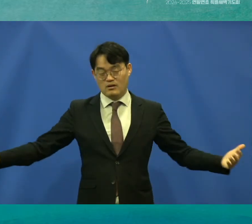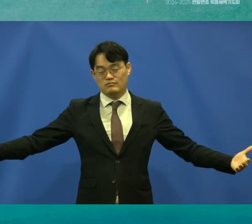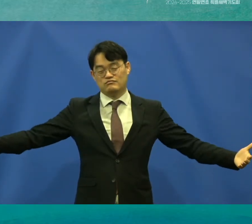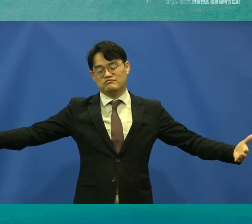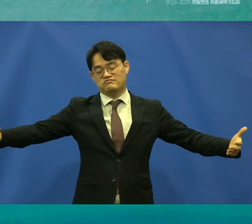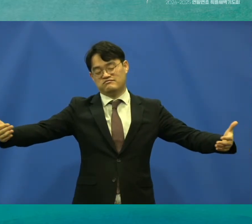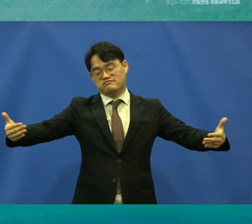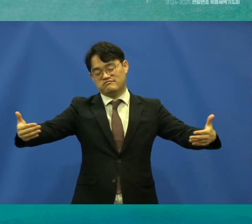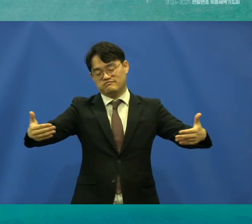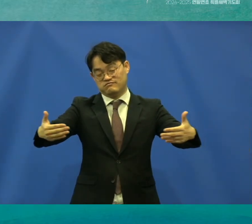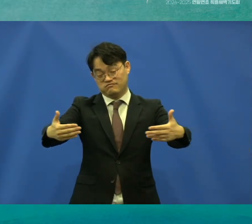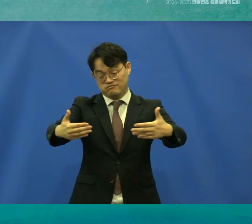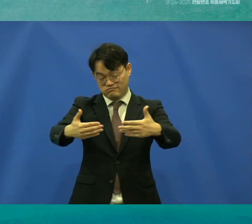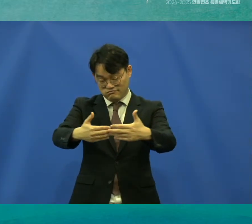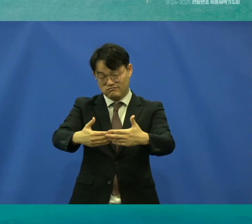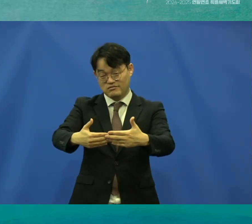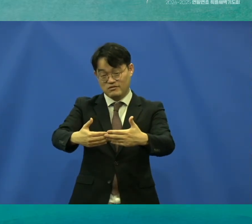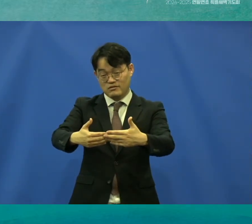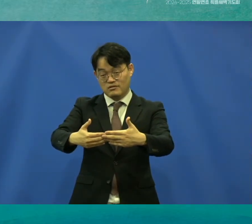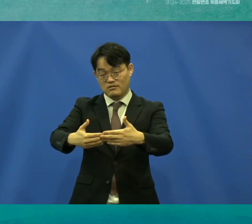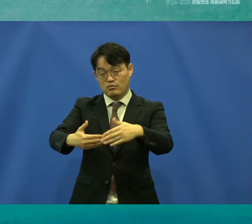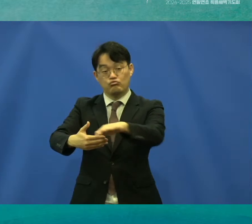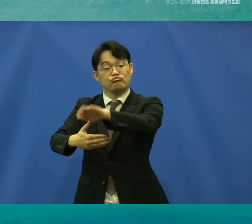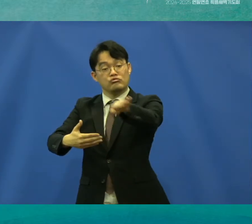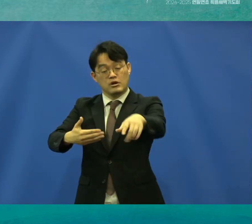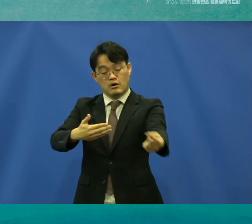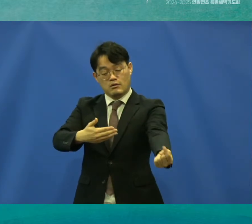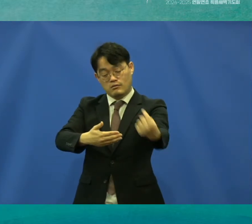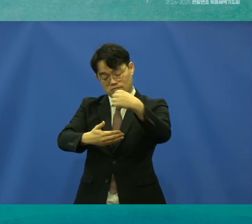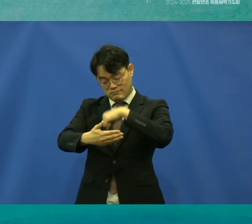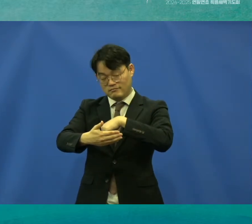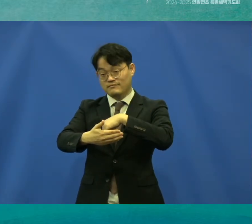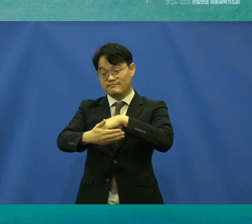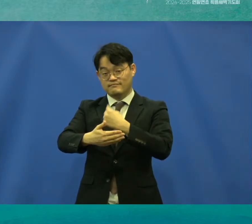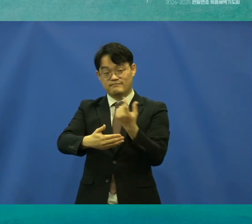그래서 우리가 그 안에 들어간 거예요. 그 하나님의 품 안에 우리가 들어온 거예요.